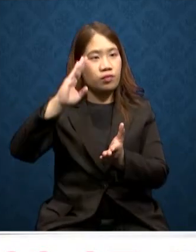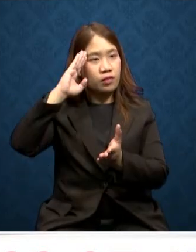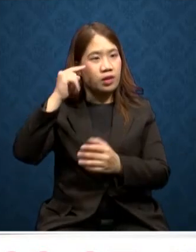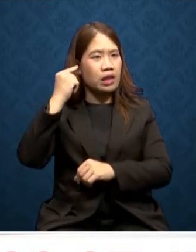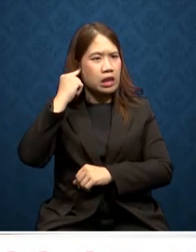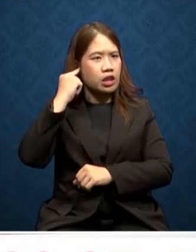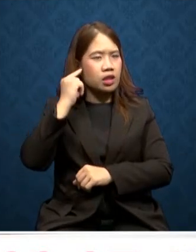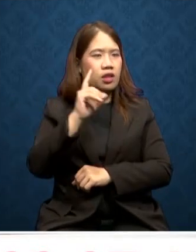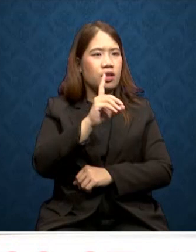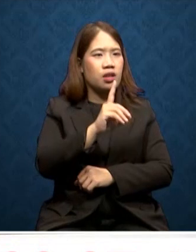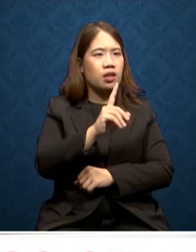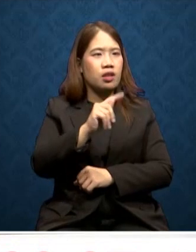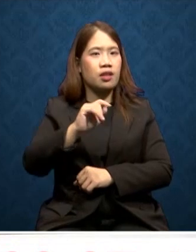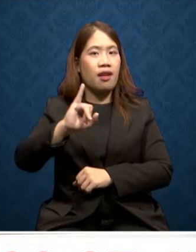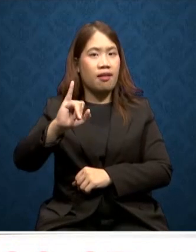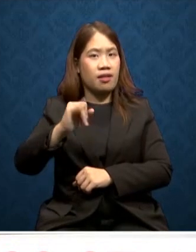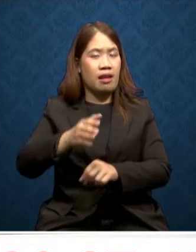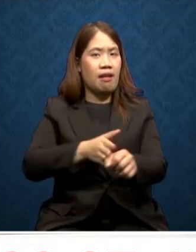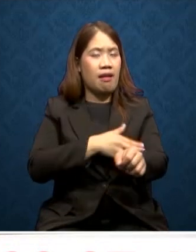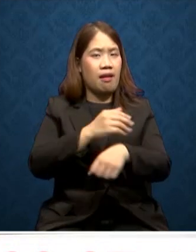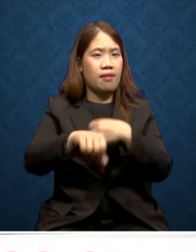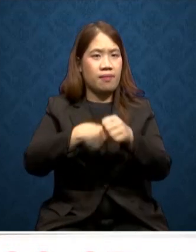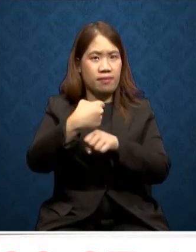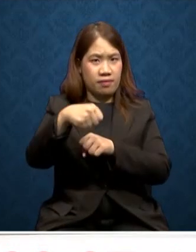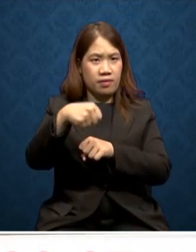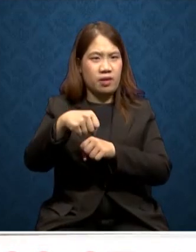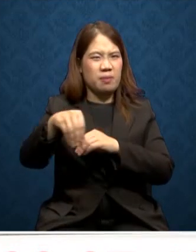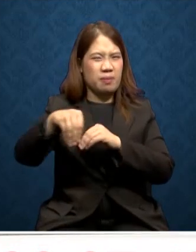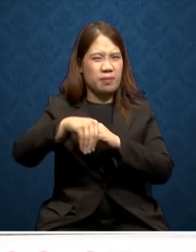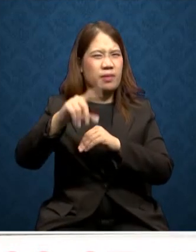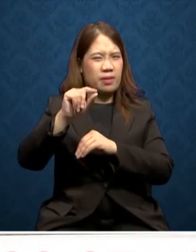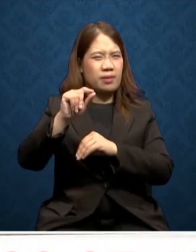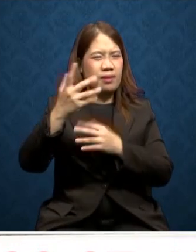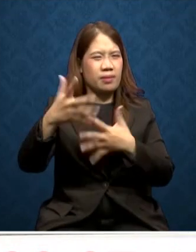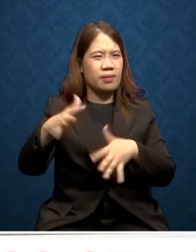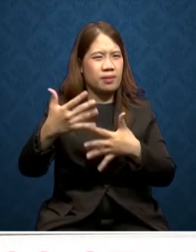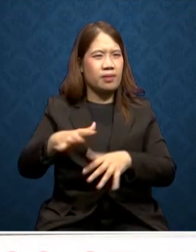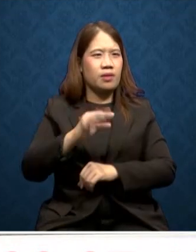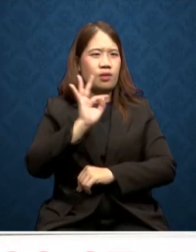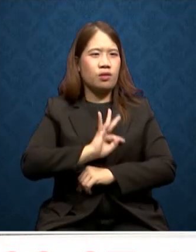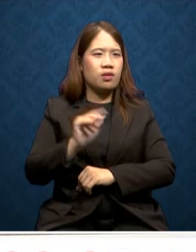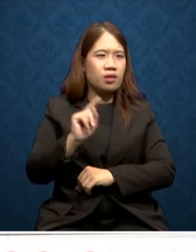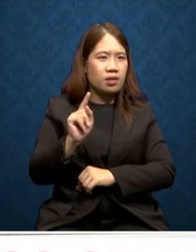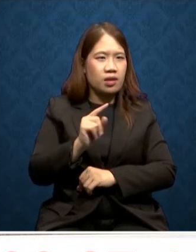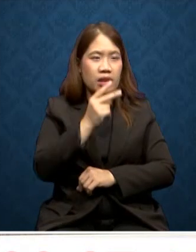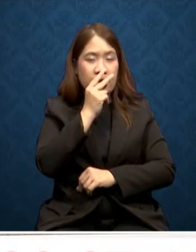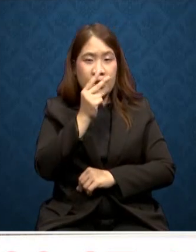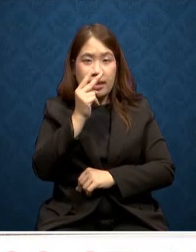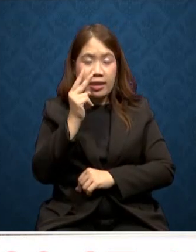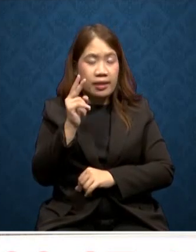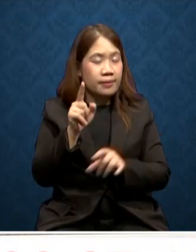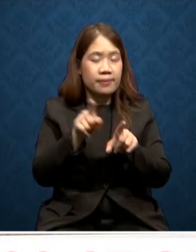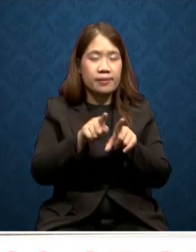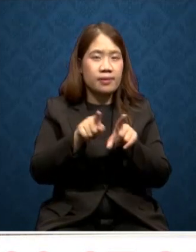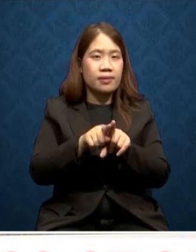DDI มาก็10กว่าปีแล้วนะครับเกือบ20ปีแล้วนะประมาณนั้นผลงานก็อย่างที่เห็นนะครับ